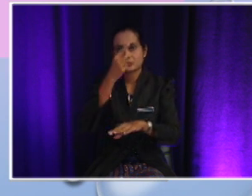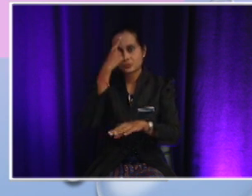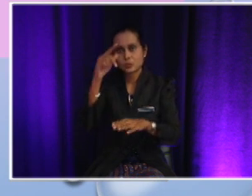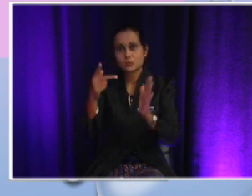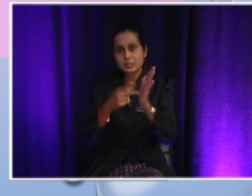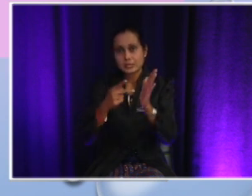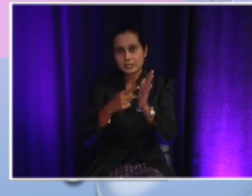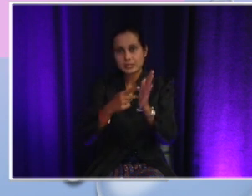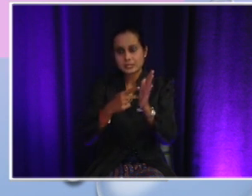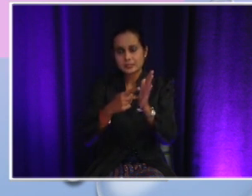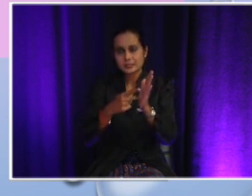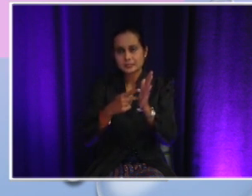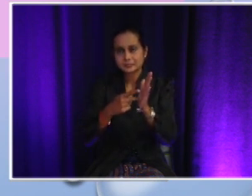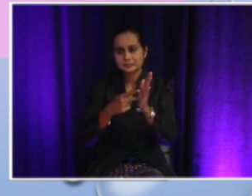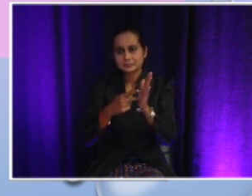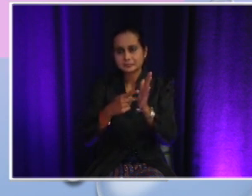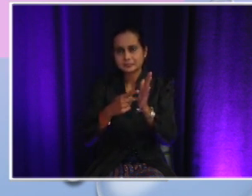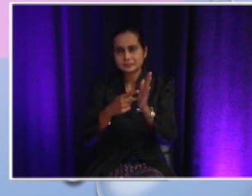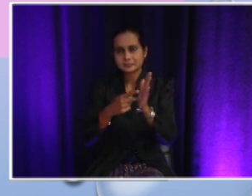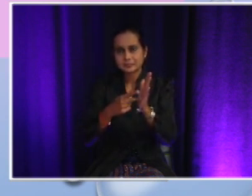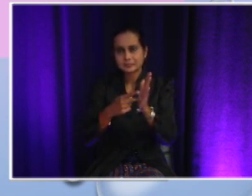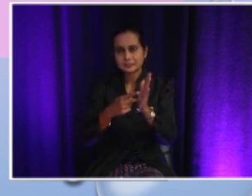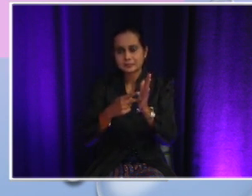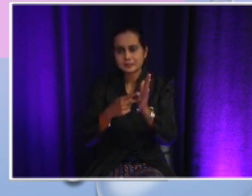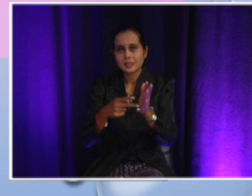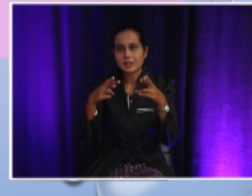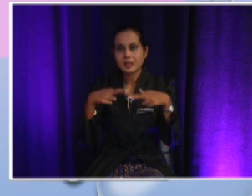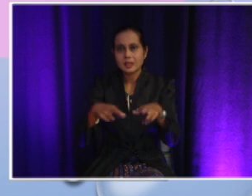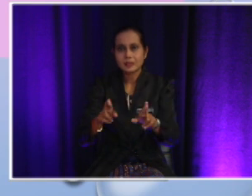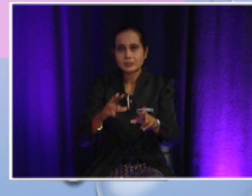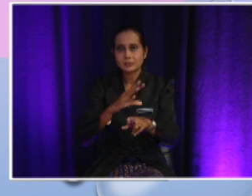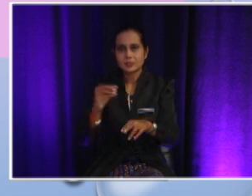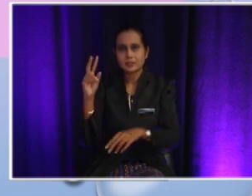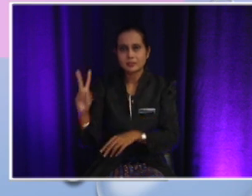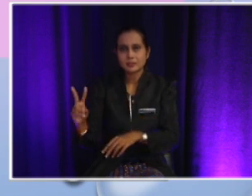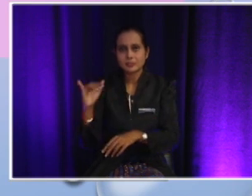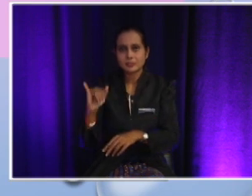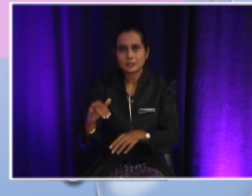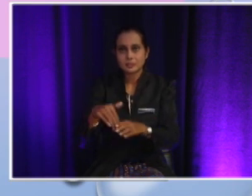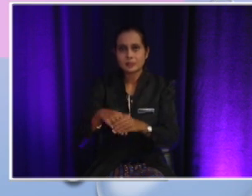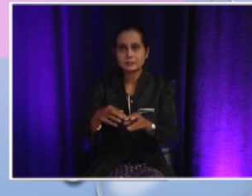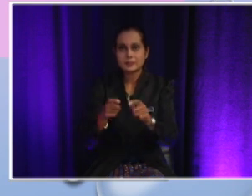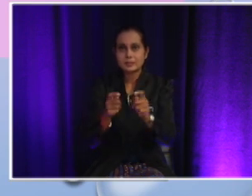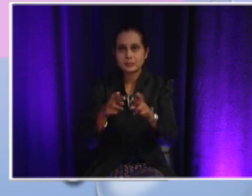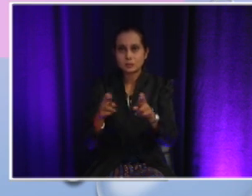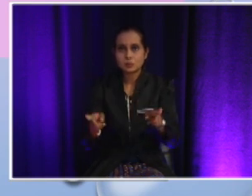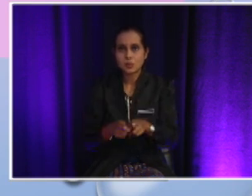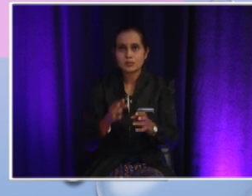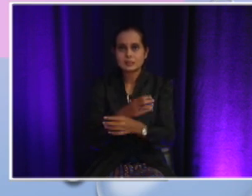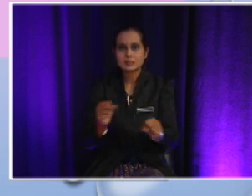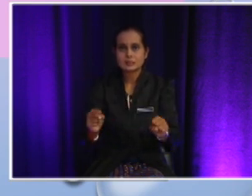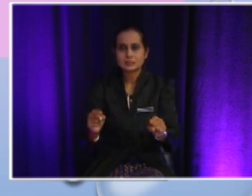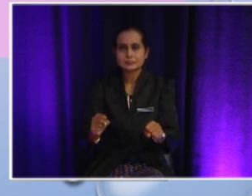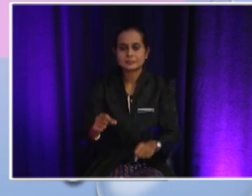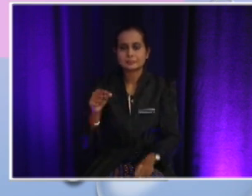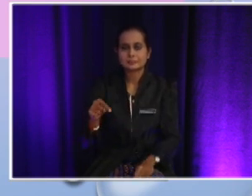Dia nak formula sahaja. Formula untuk menghitung nilai arus dan voltan pada ruang yang disediakan. Dia dah minta ini adalah untuk